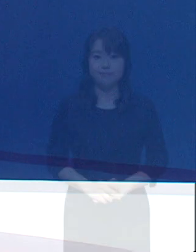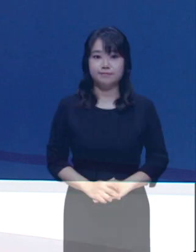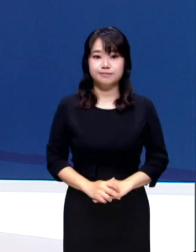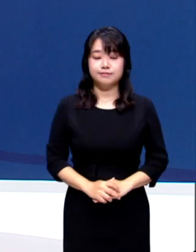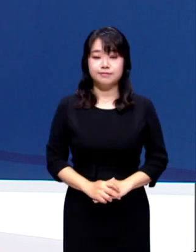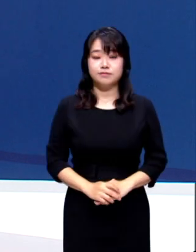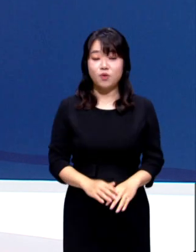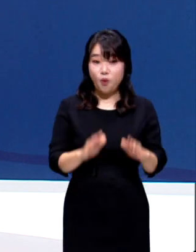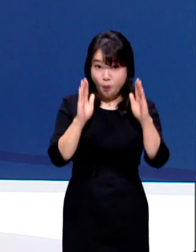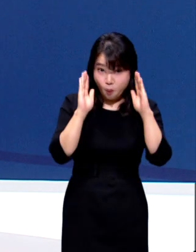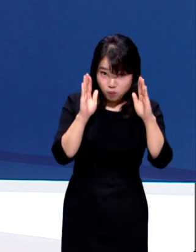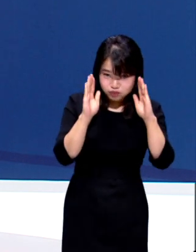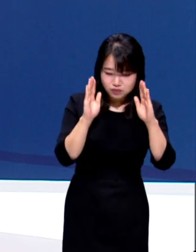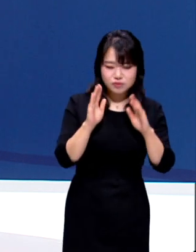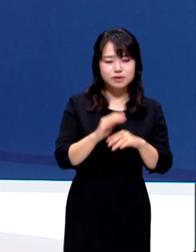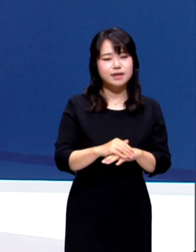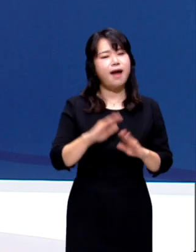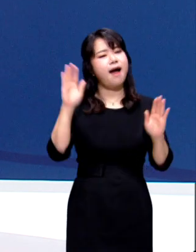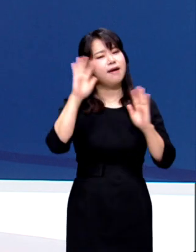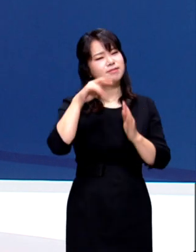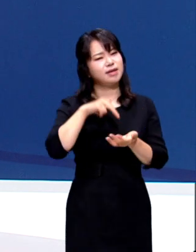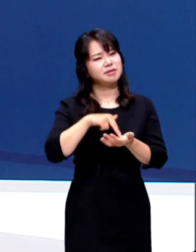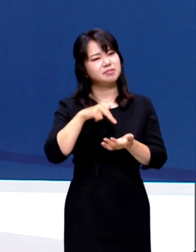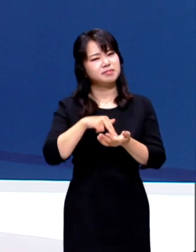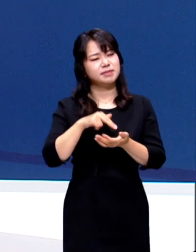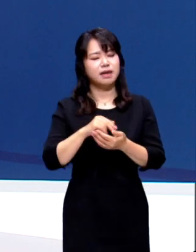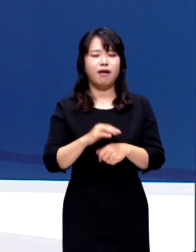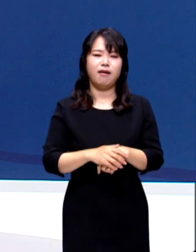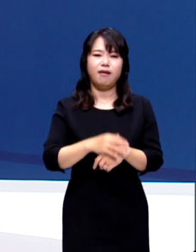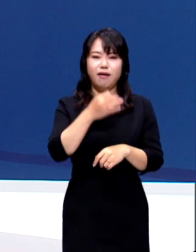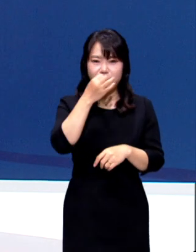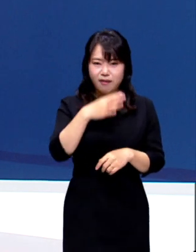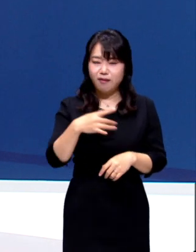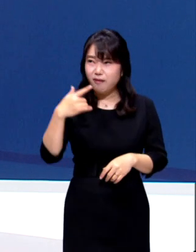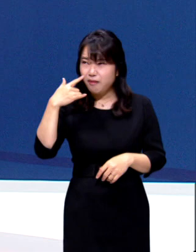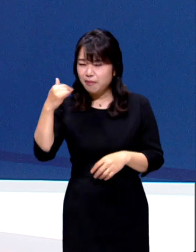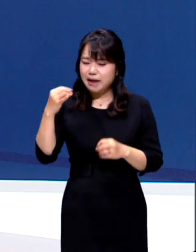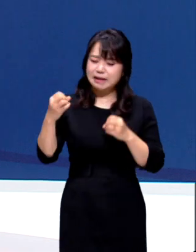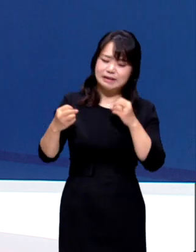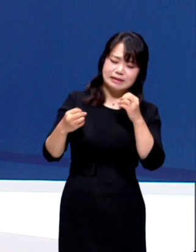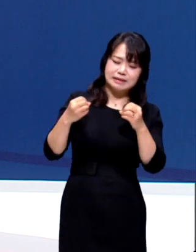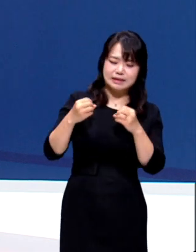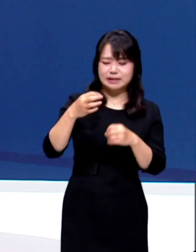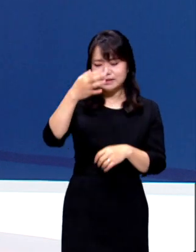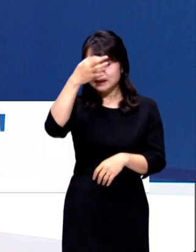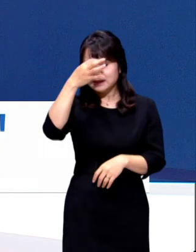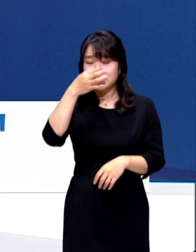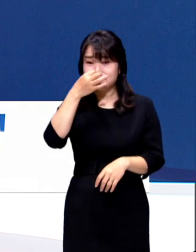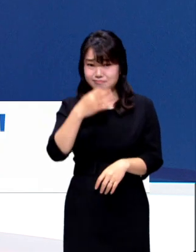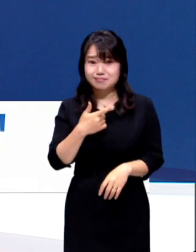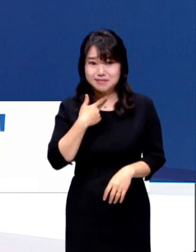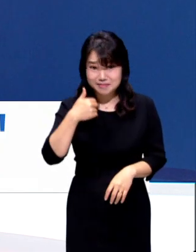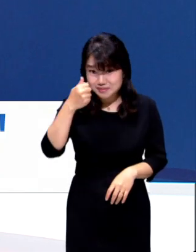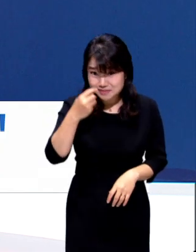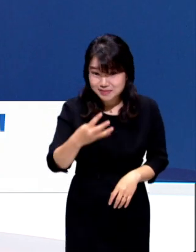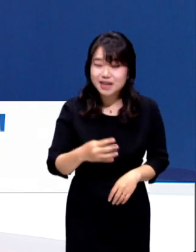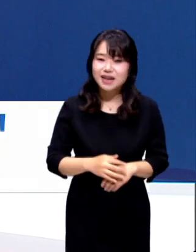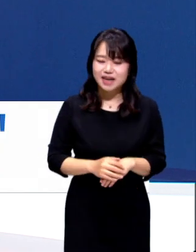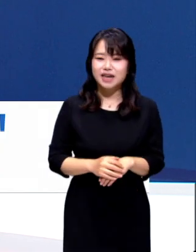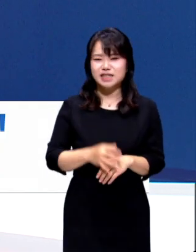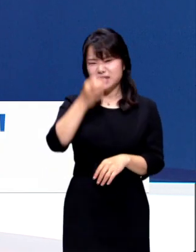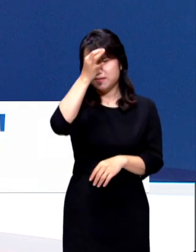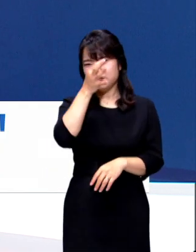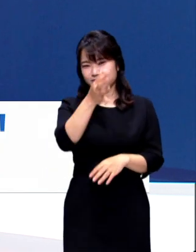네, 공부하는 학생들의 고민, 또 이를 해결하기 주려다 자녀와 갈등만 커진 학부모도 있습니다. 네, 이런 문제 때문에